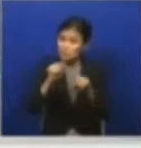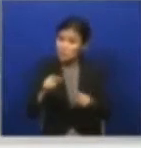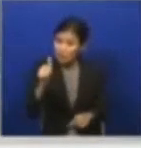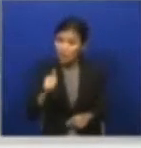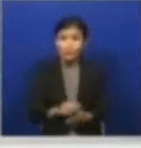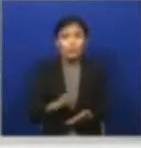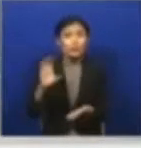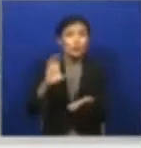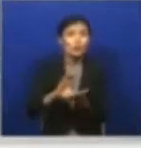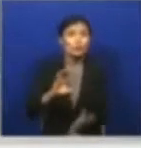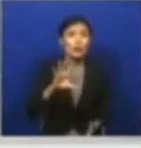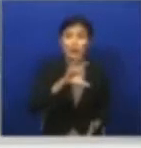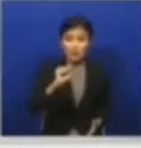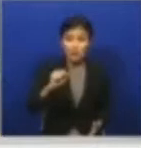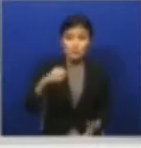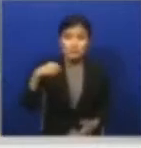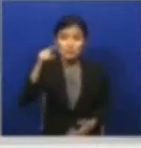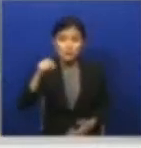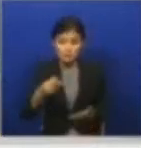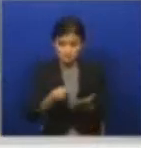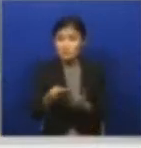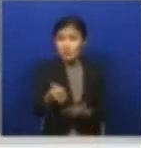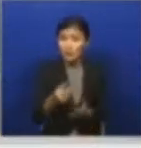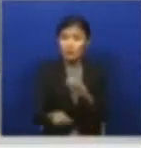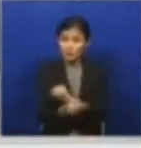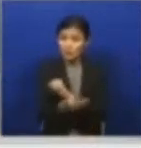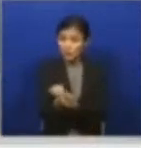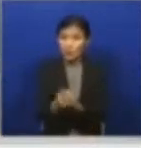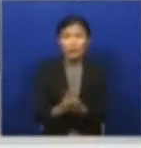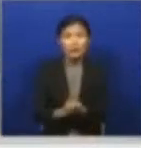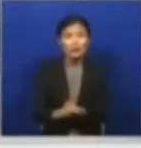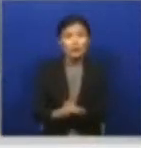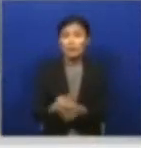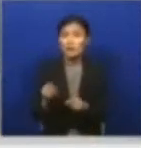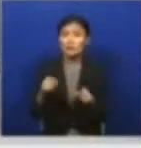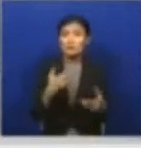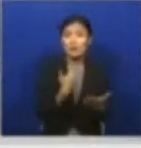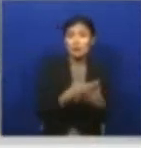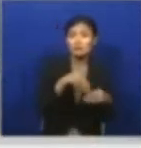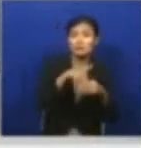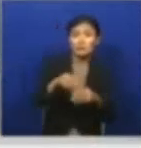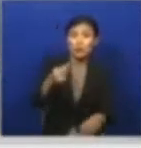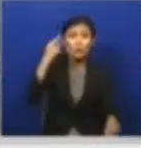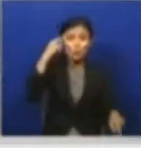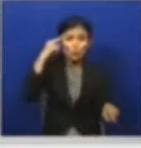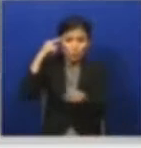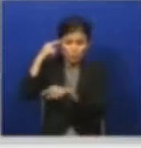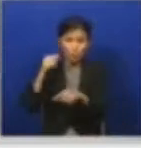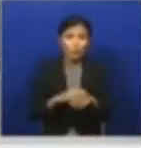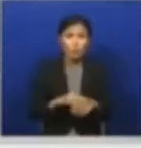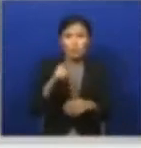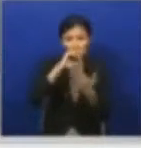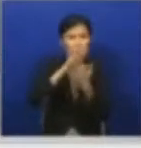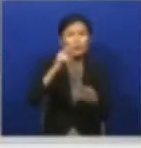500,000 10%เท่าไหร่ซื้อได้คนสุดท้ายเขาจะเสนอเท่าไหร่ก็รู้หมดในวงการผู้รับเหมาประเทศไทยรู้หม